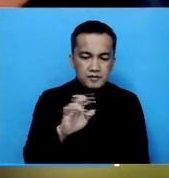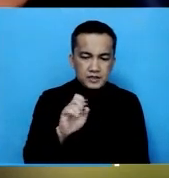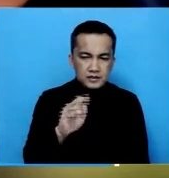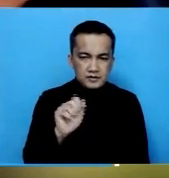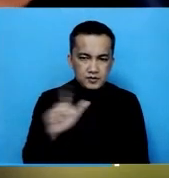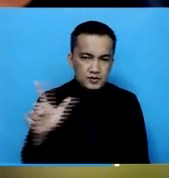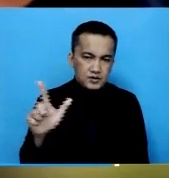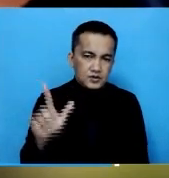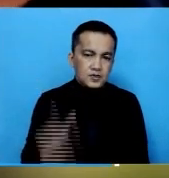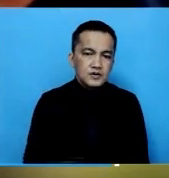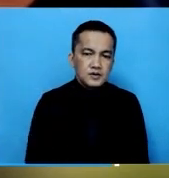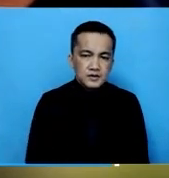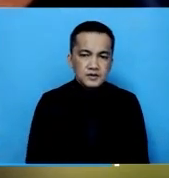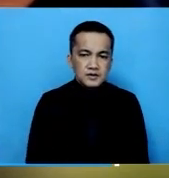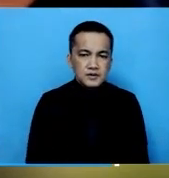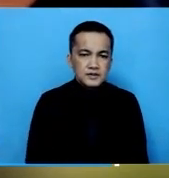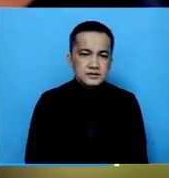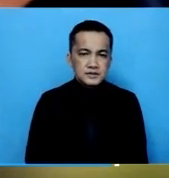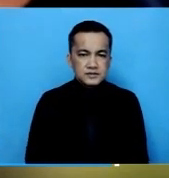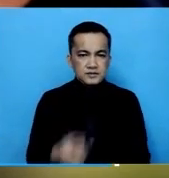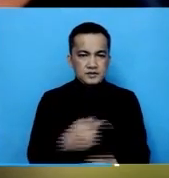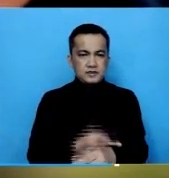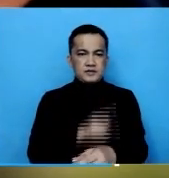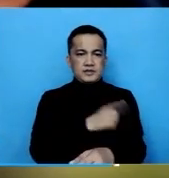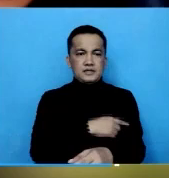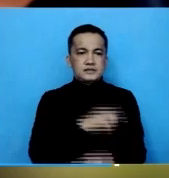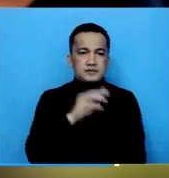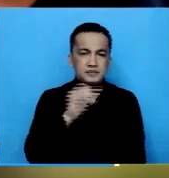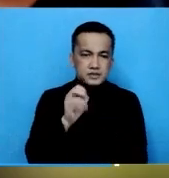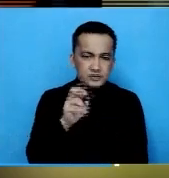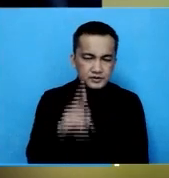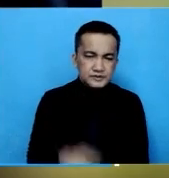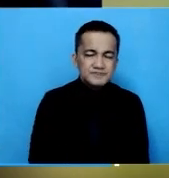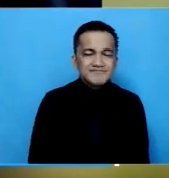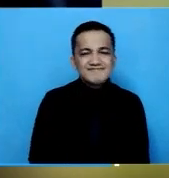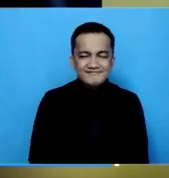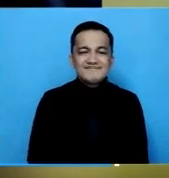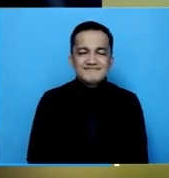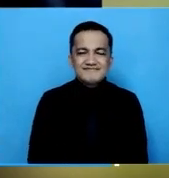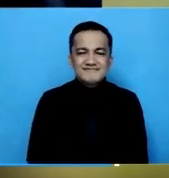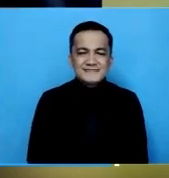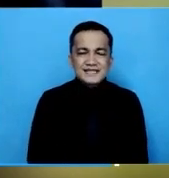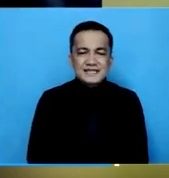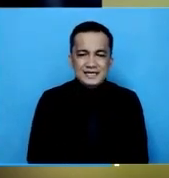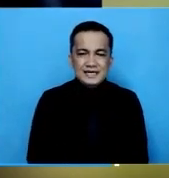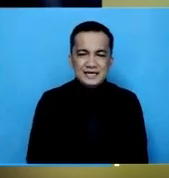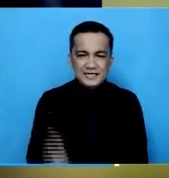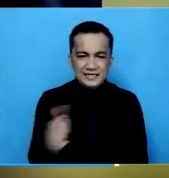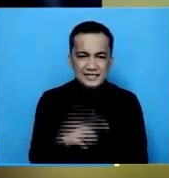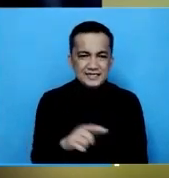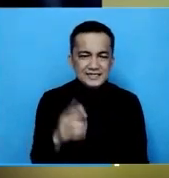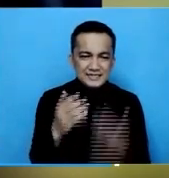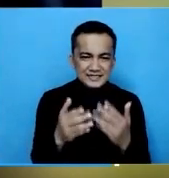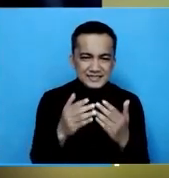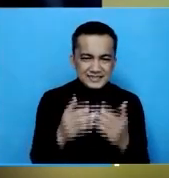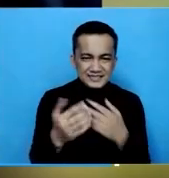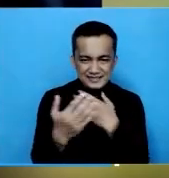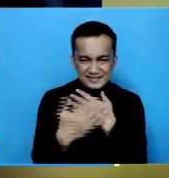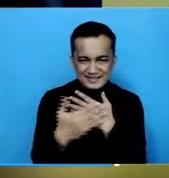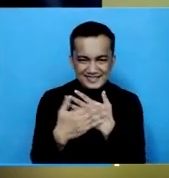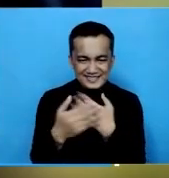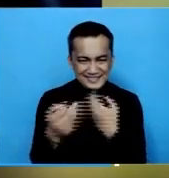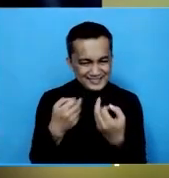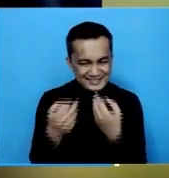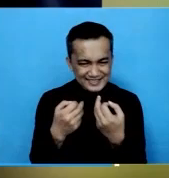light. Parang mas malakas na meteor ito. Okay, maraming salamat sa paglilinaw at pagwa-warning po sa atin sa